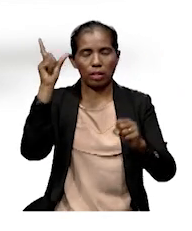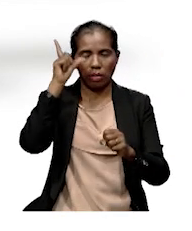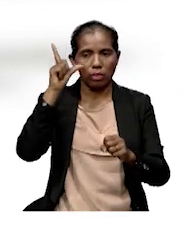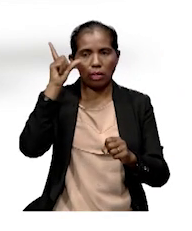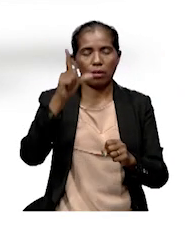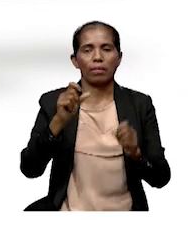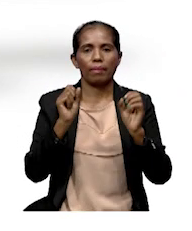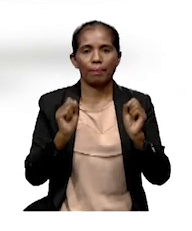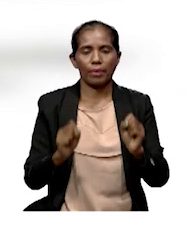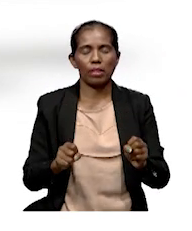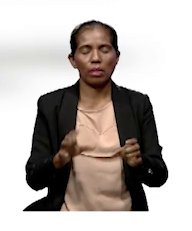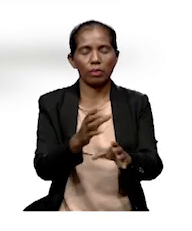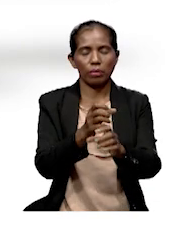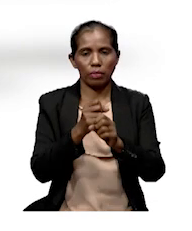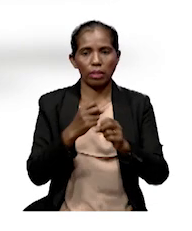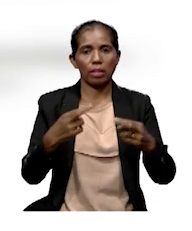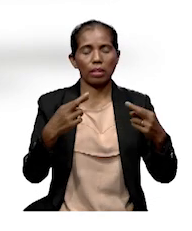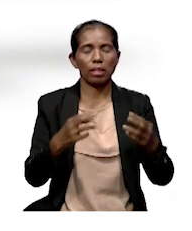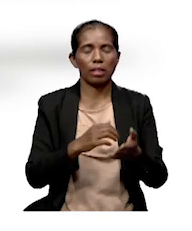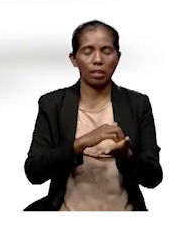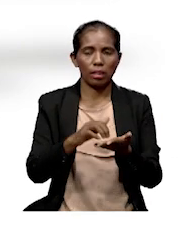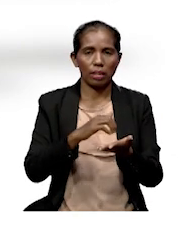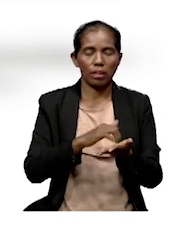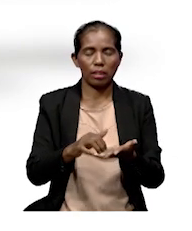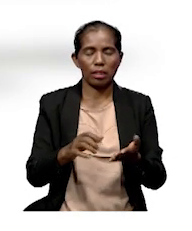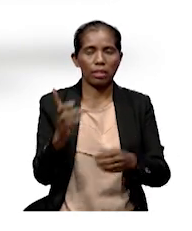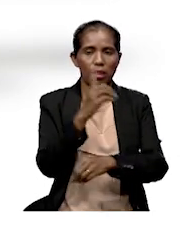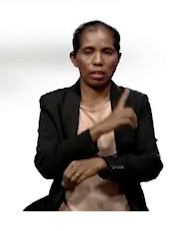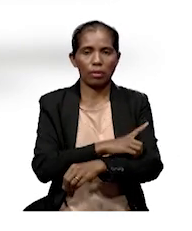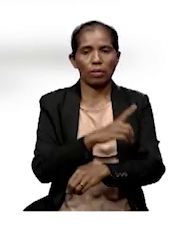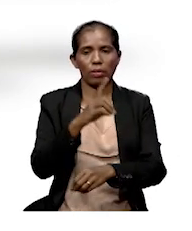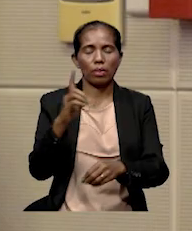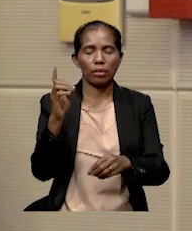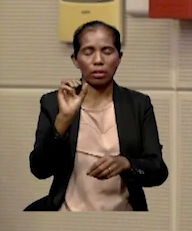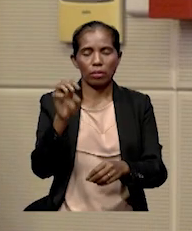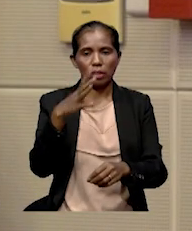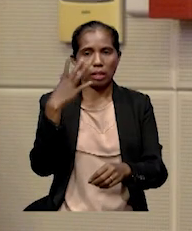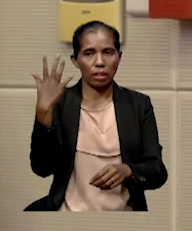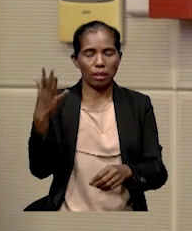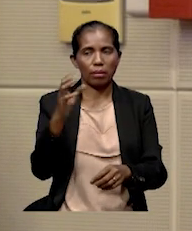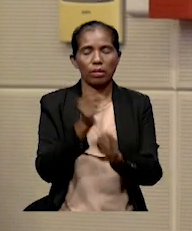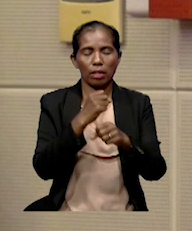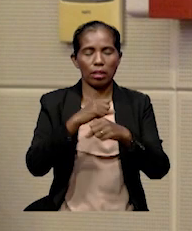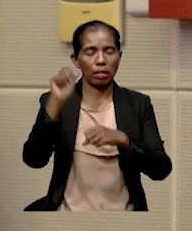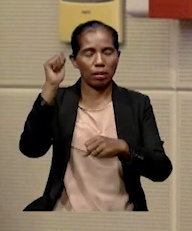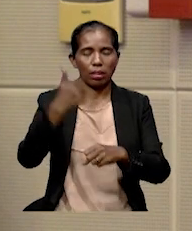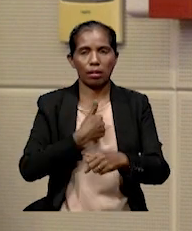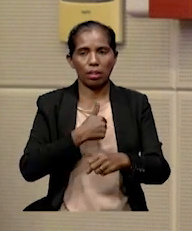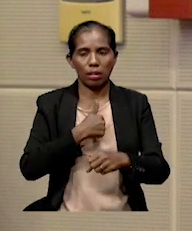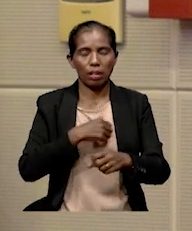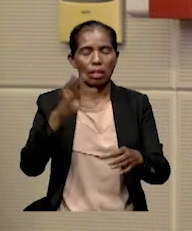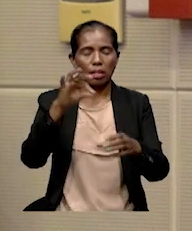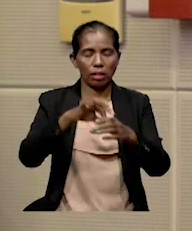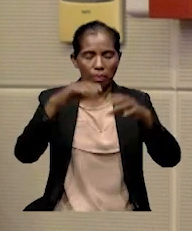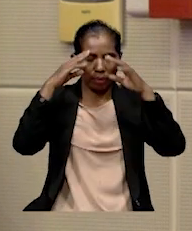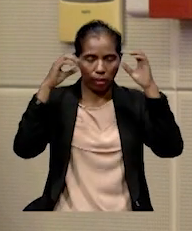Guterres Luolo, se foti ferias anual durante loron sanulures in Lima, hodi bahalao kampanya eleitoral ba eleição presidencial